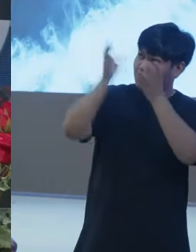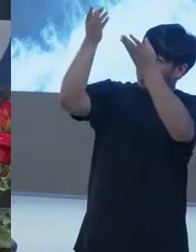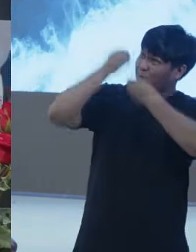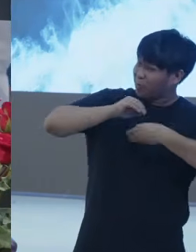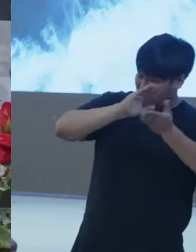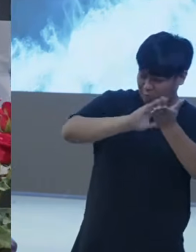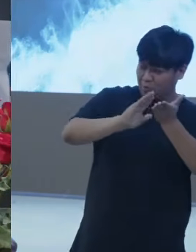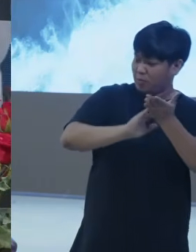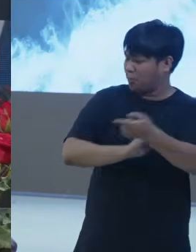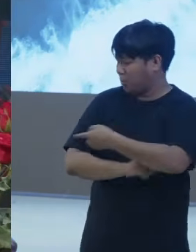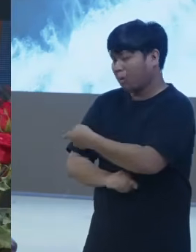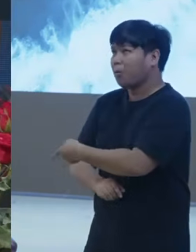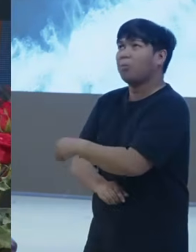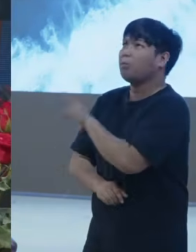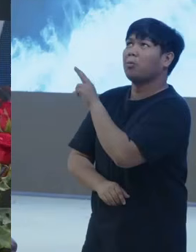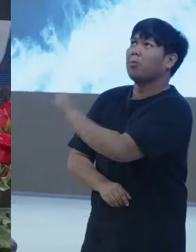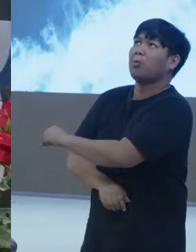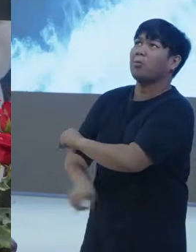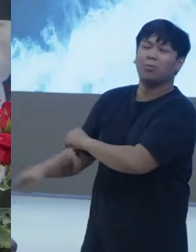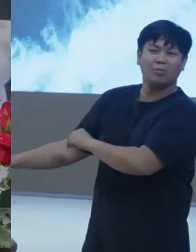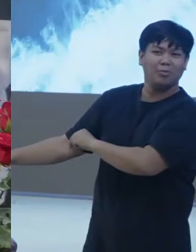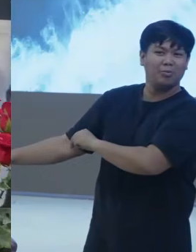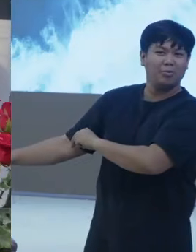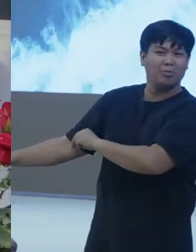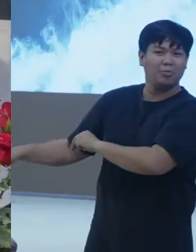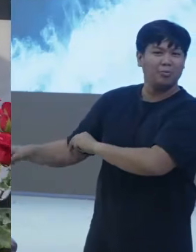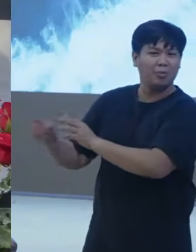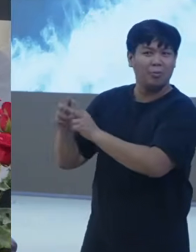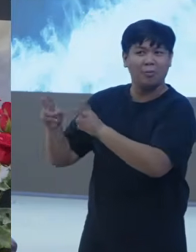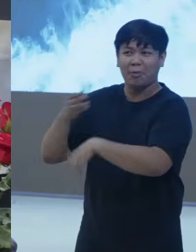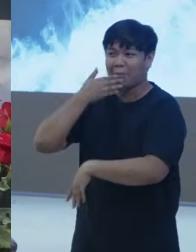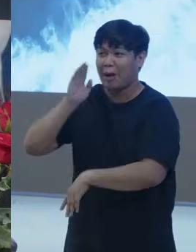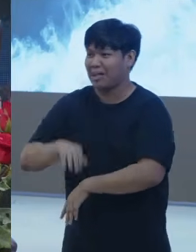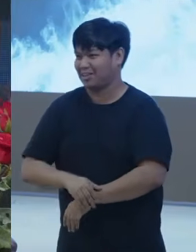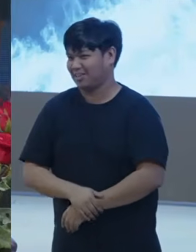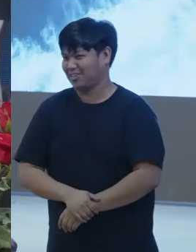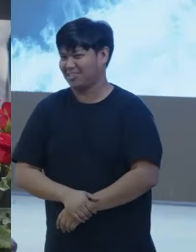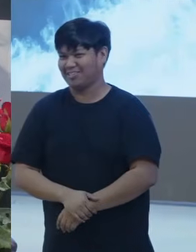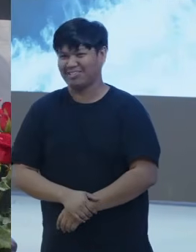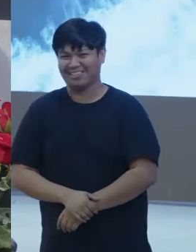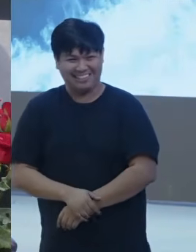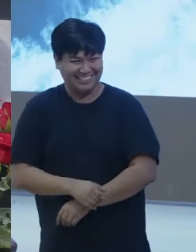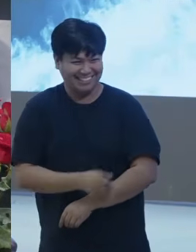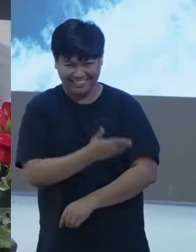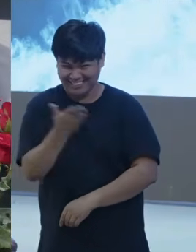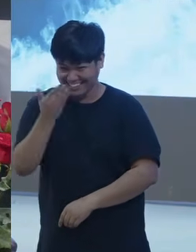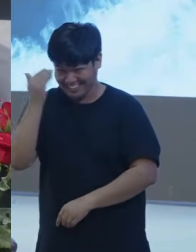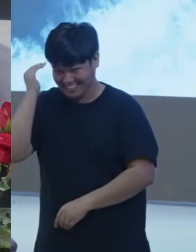Oo, makasalanan ako, pero hindi ako kasing makasalanan. Katulad niyang mga,